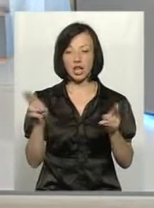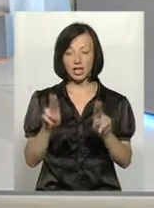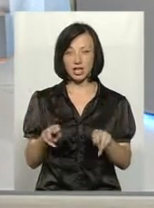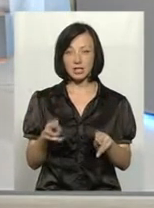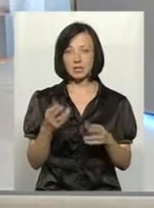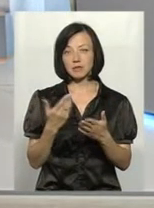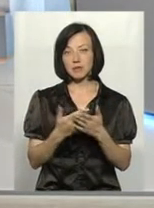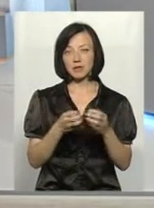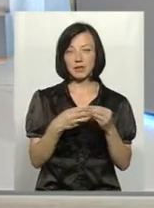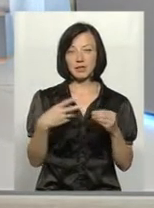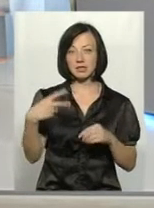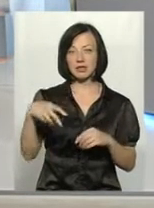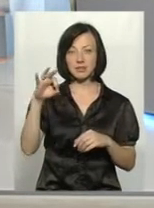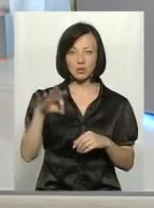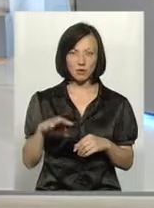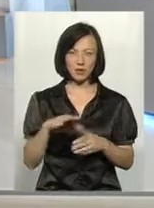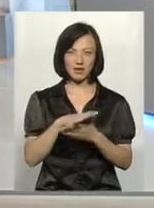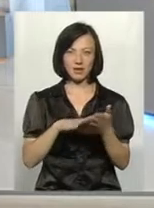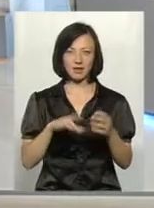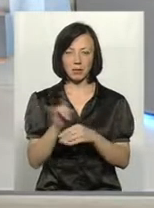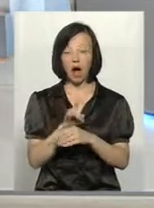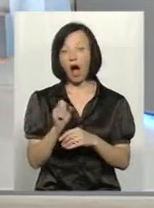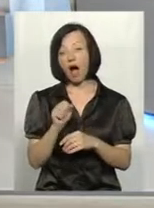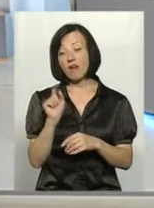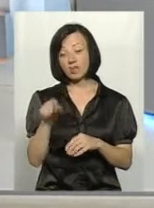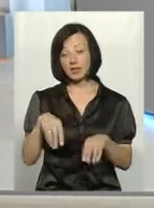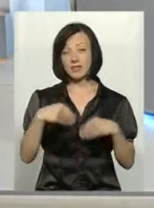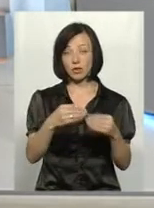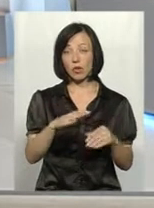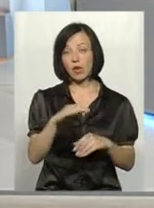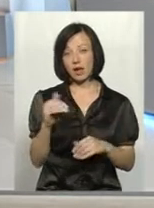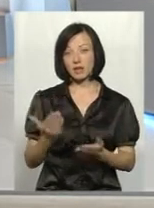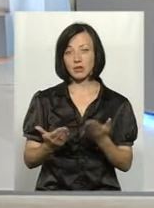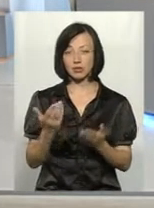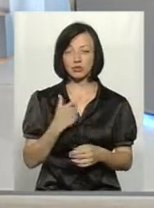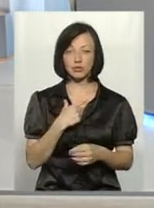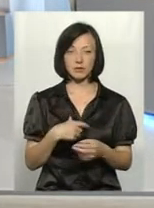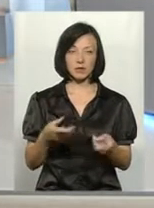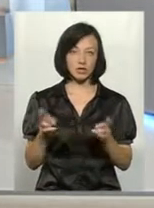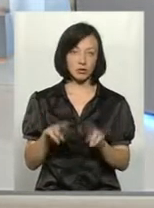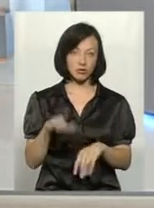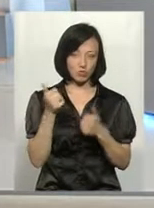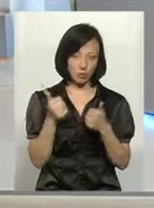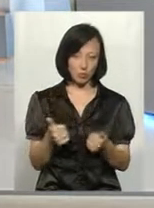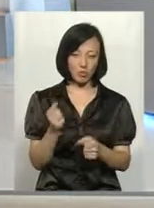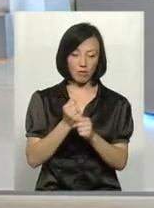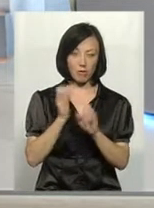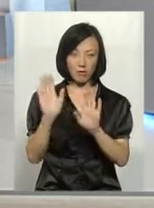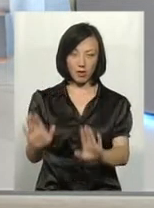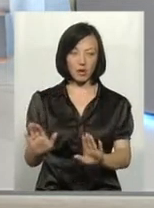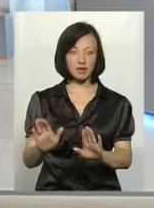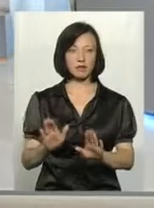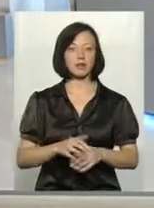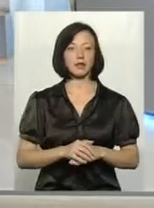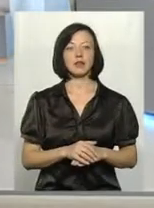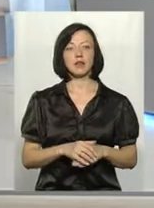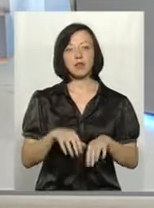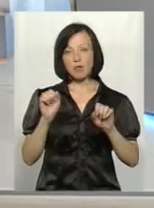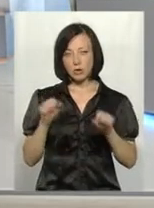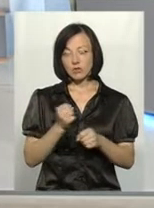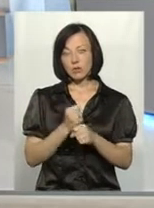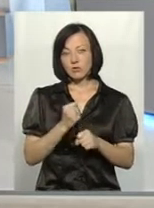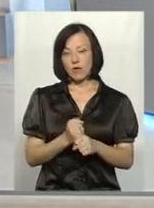який скаже 15-20% і так далі. А вони віддадуть в оренду, якщо собі залишуть, слава Богу. Залишила людина собі, вона годна